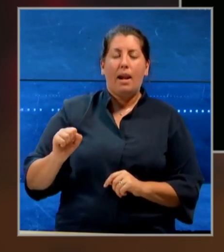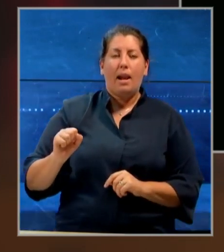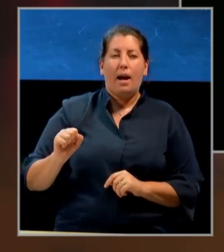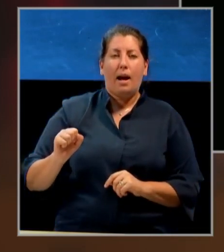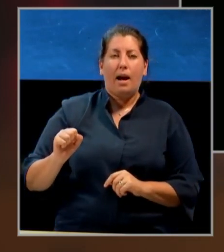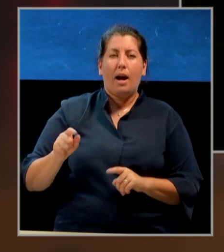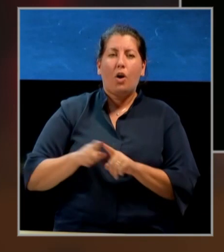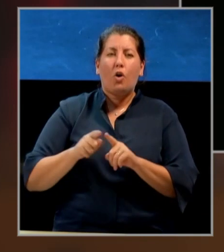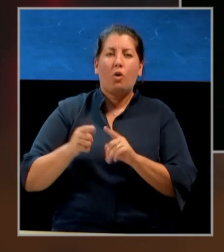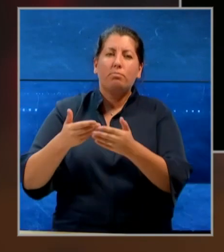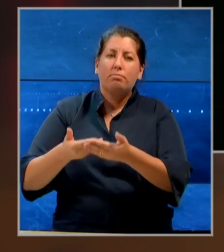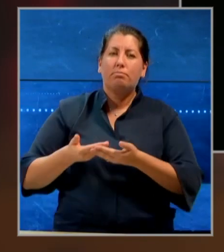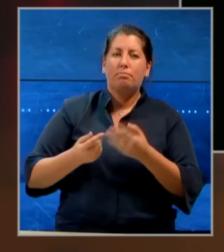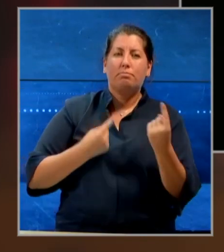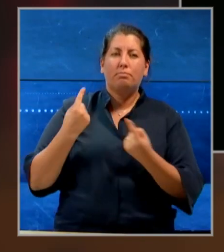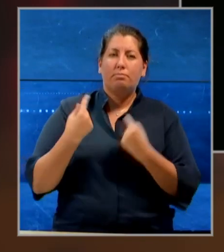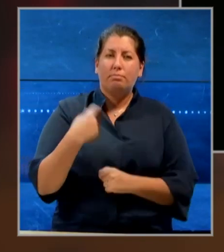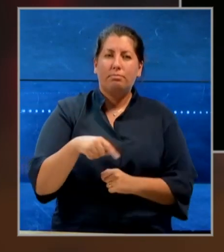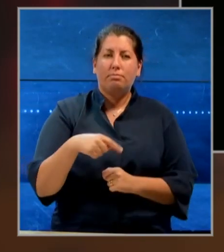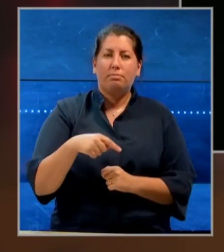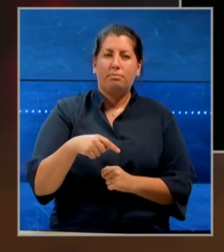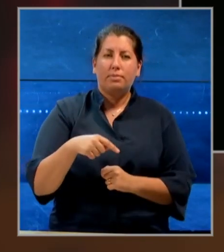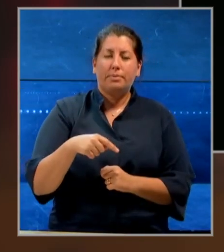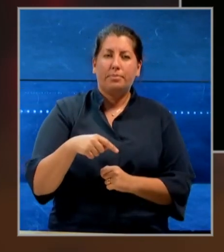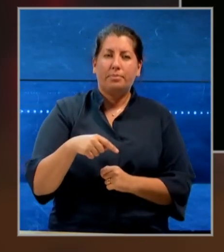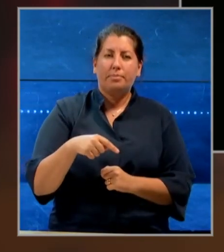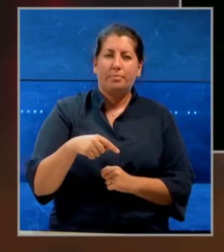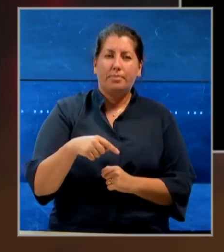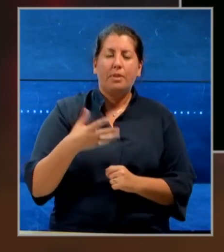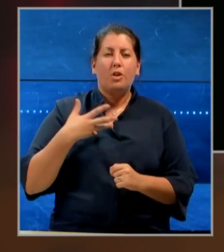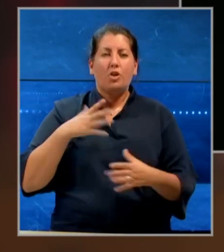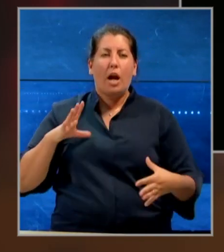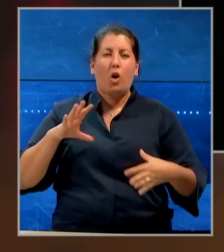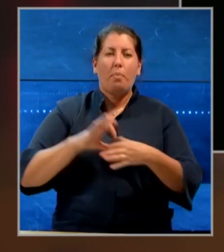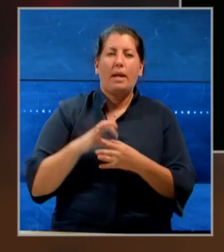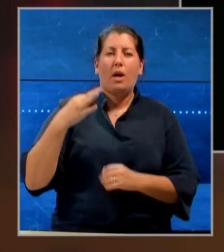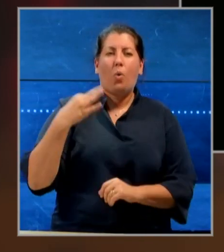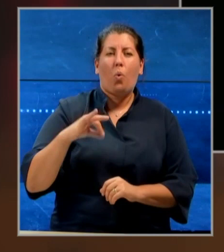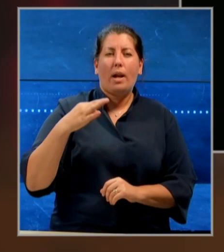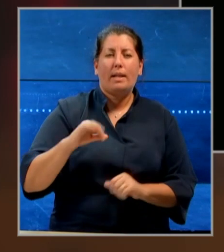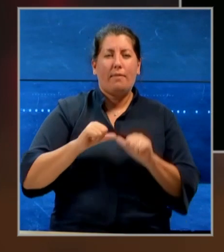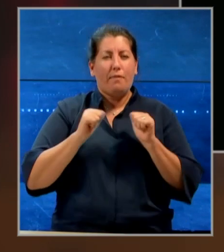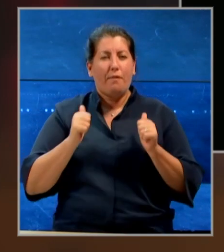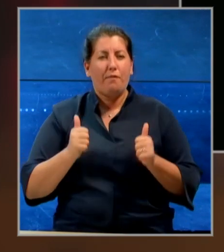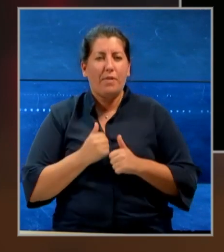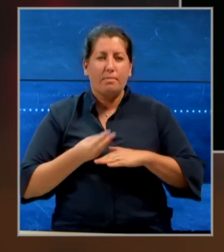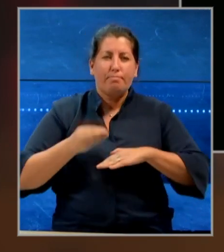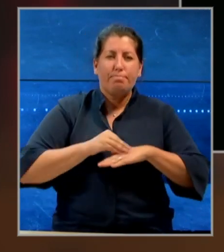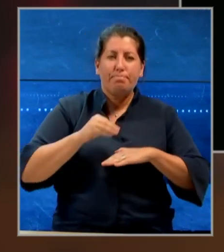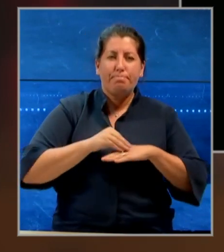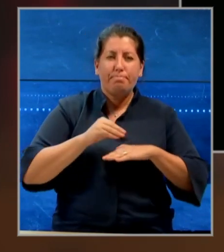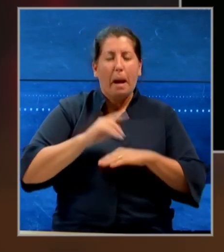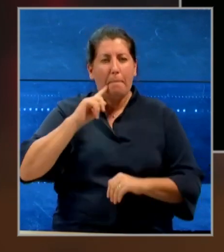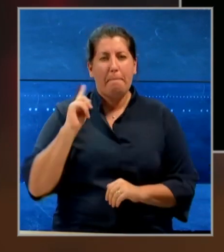quel reparto. Poi noi dobbiamo avere tutti i giocatori. Poi se hai una componente qualitativa e anche fisica, ben venga. Credo che